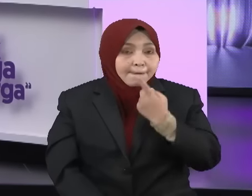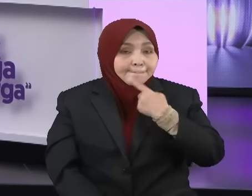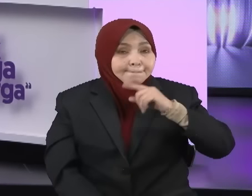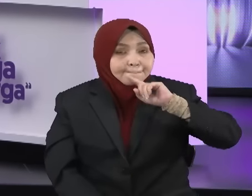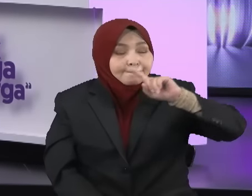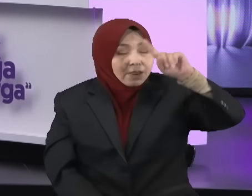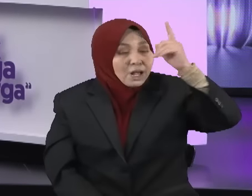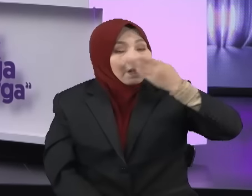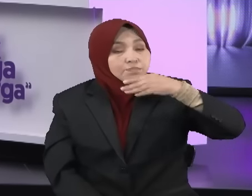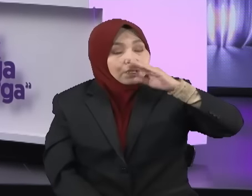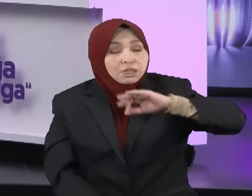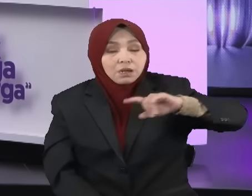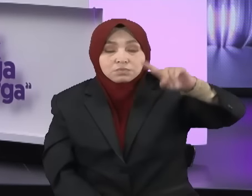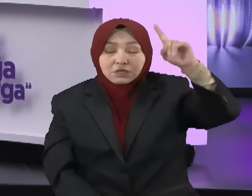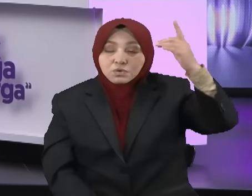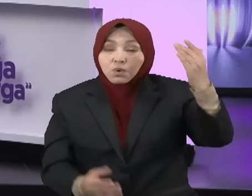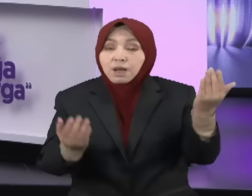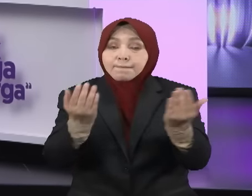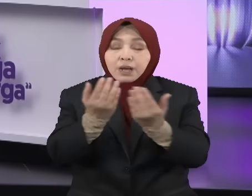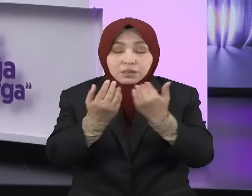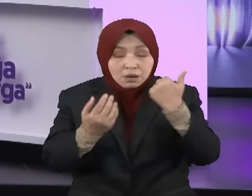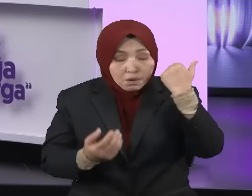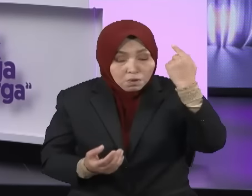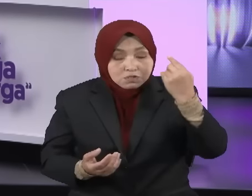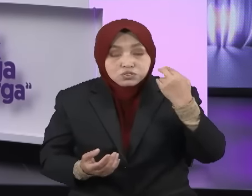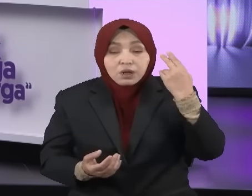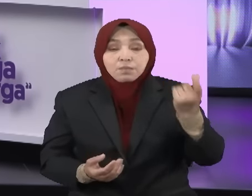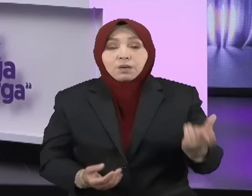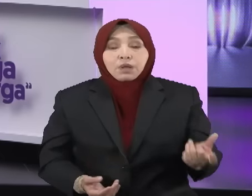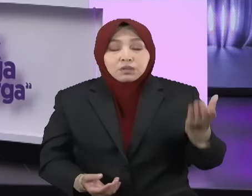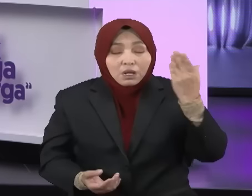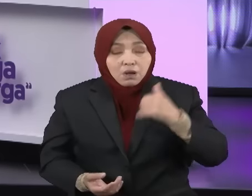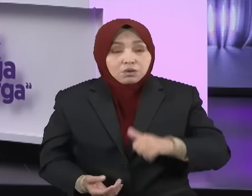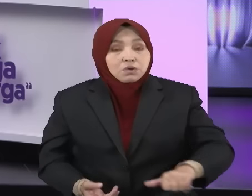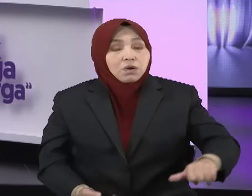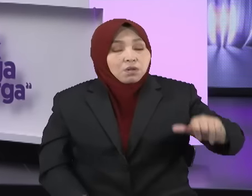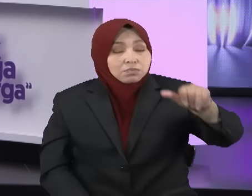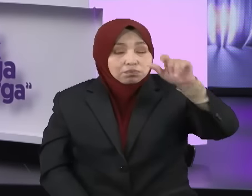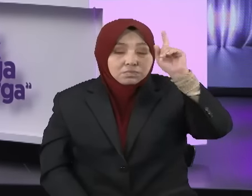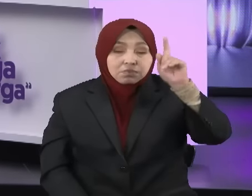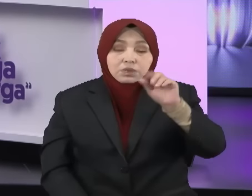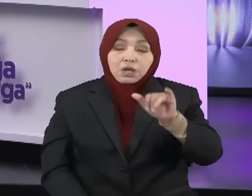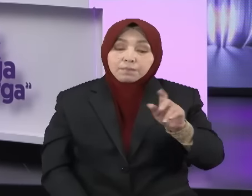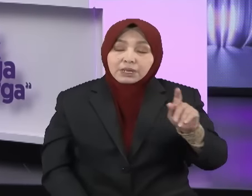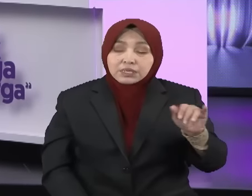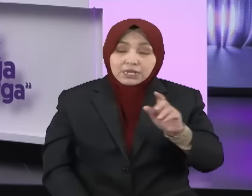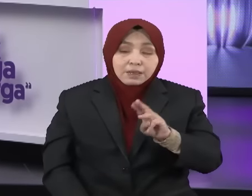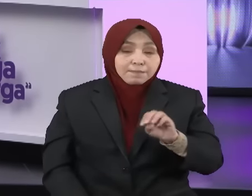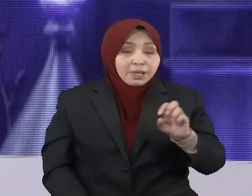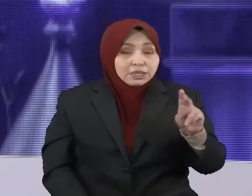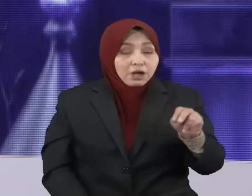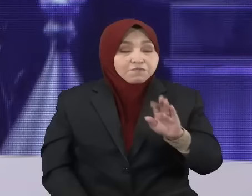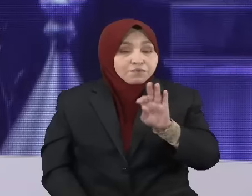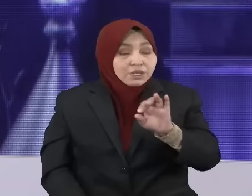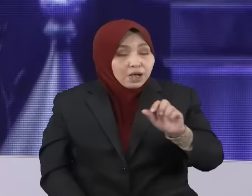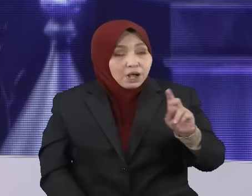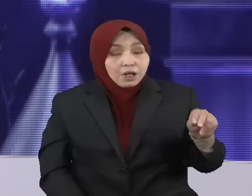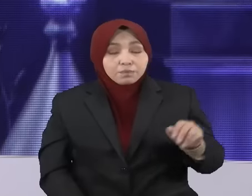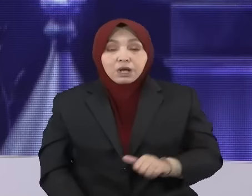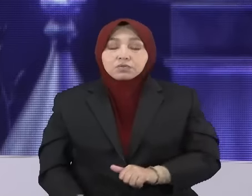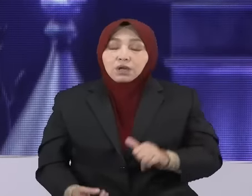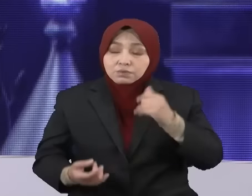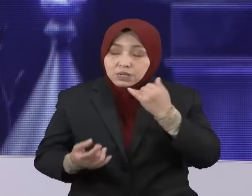Bismillahirrahmanirrahim. Alhamdulillah rabbil alamin wassalatu wassalamu ala asyrafil mursalin. Allahumma inna nas'aluka ilman nafi'a wa rizqan